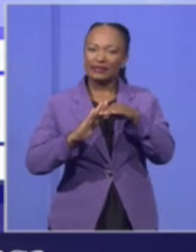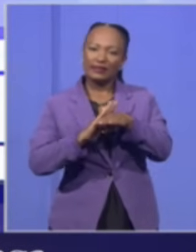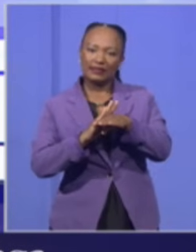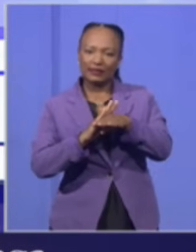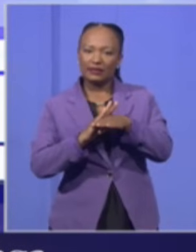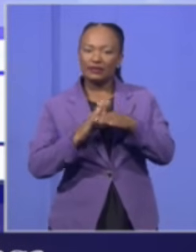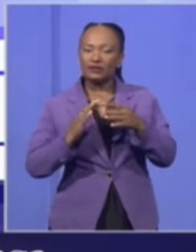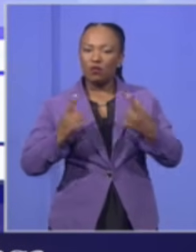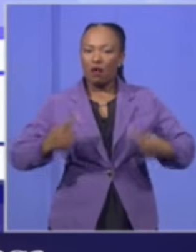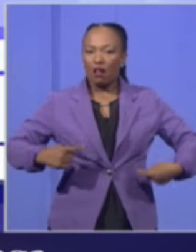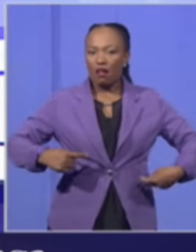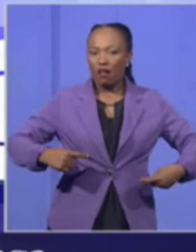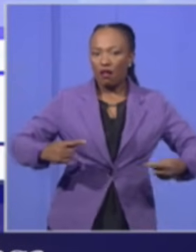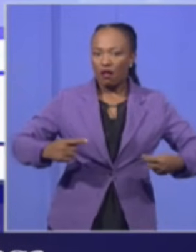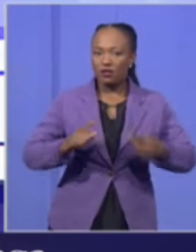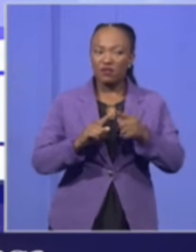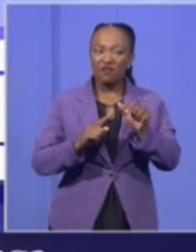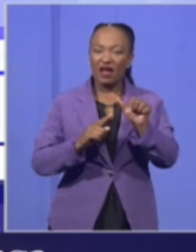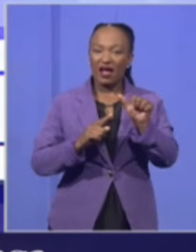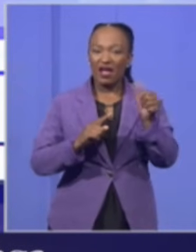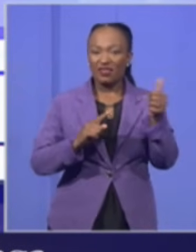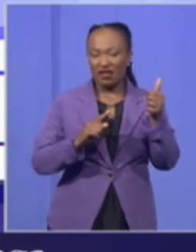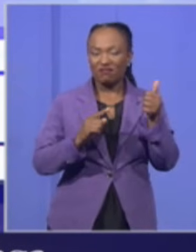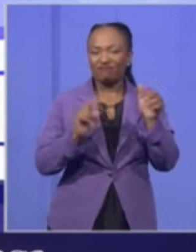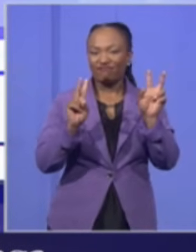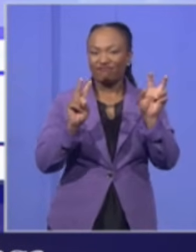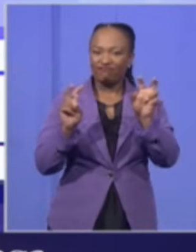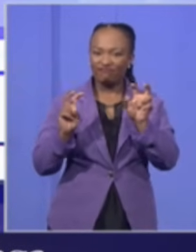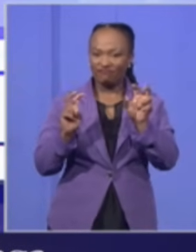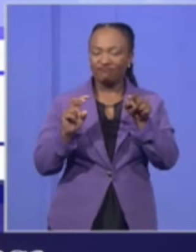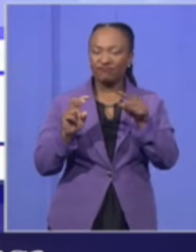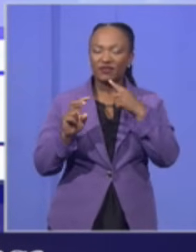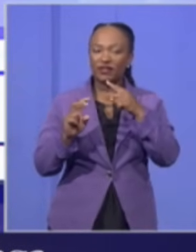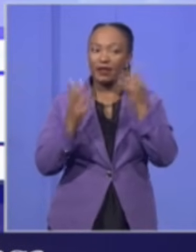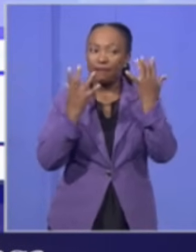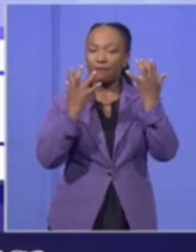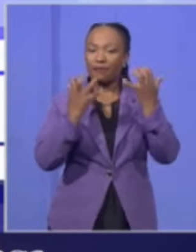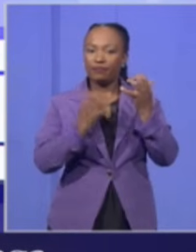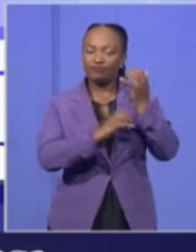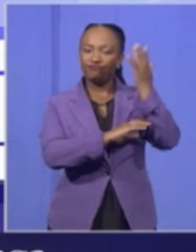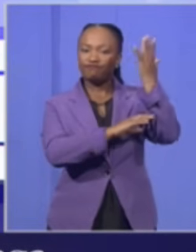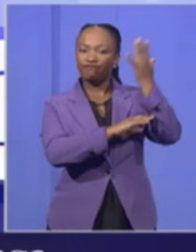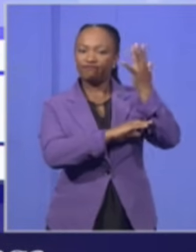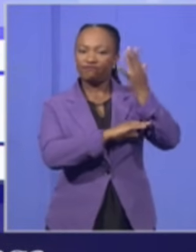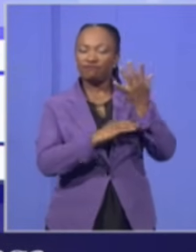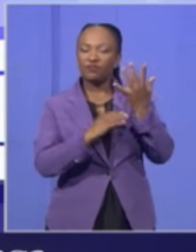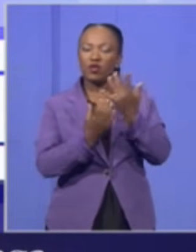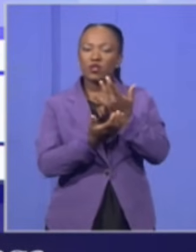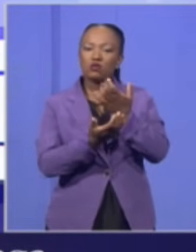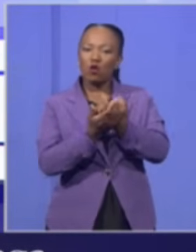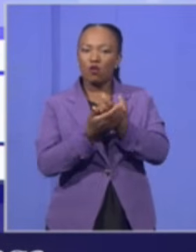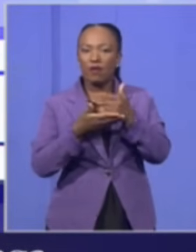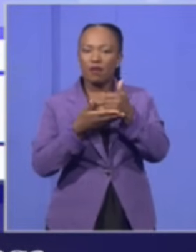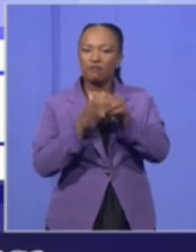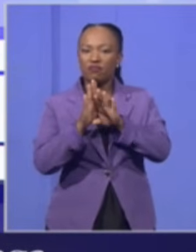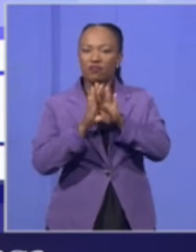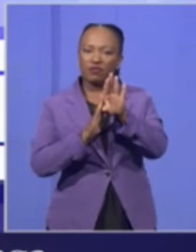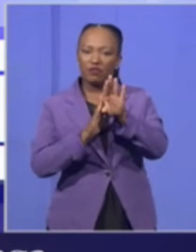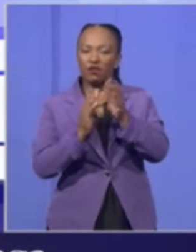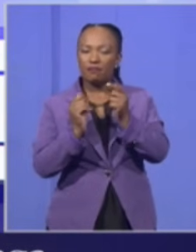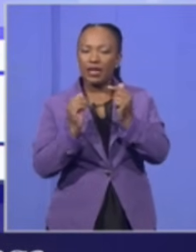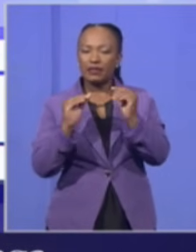godimo le dihlotlo tše dingwe tša lefase. O re ditekanyetšo tša lehono ke motheo wa go kaonafatša ekonomi le go lekalekanya ga mašeleng